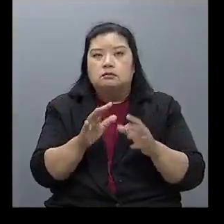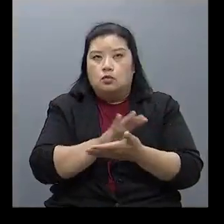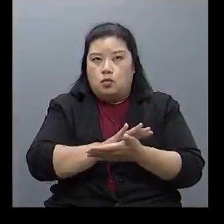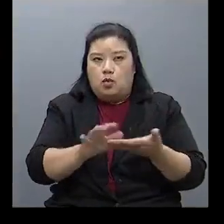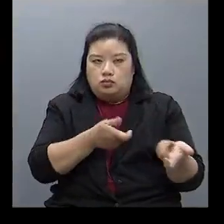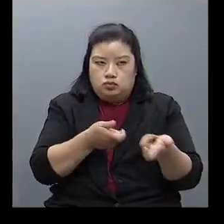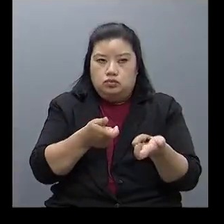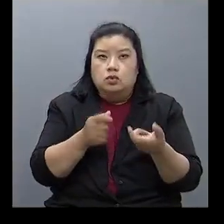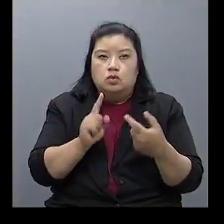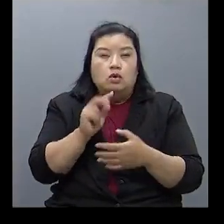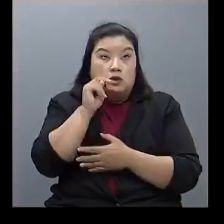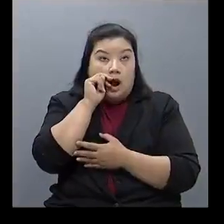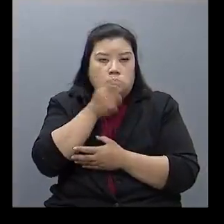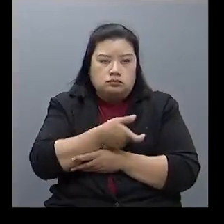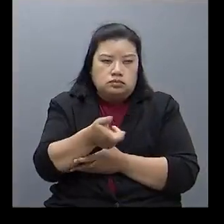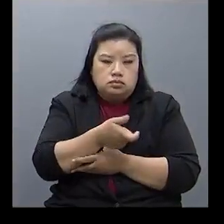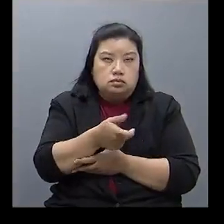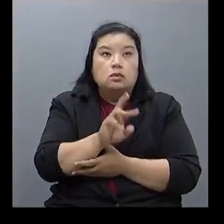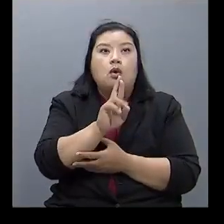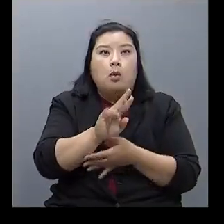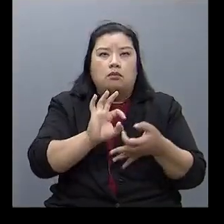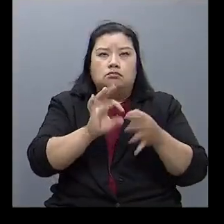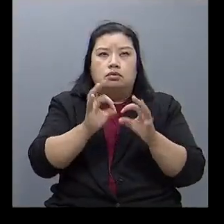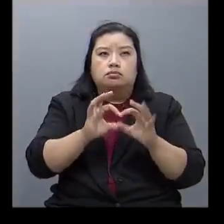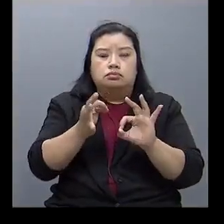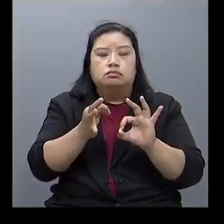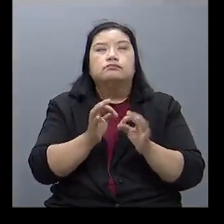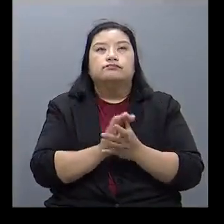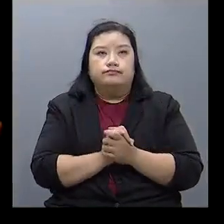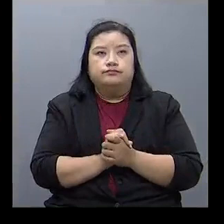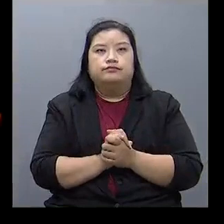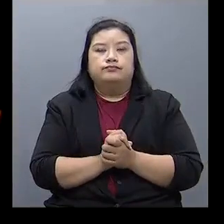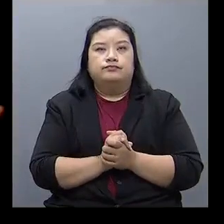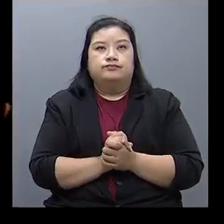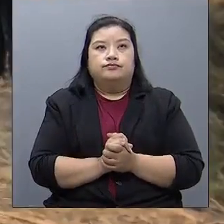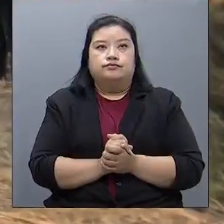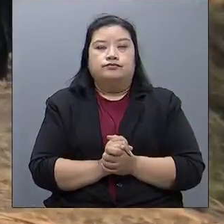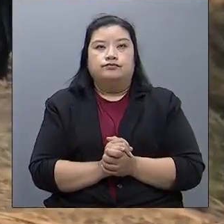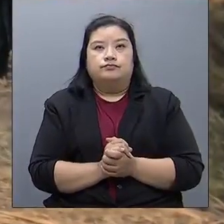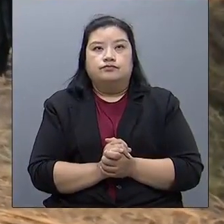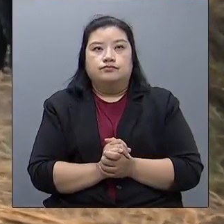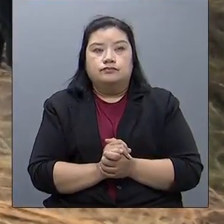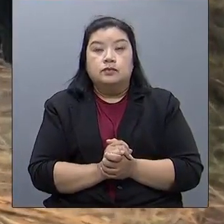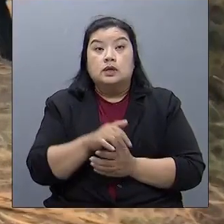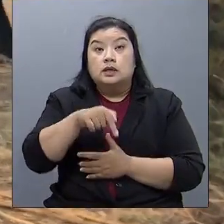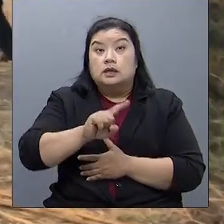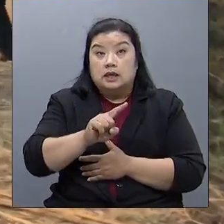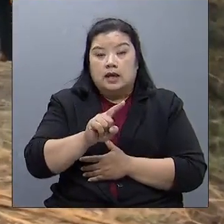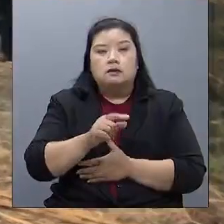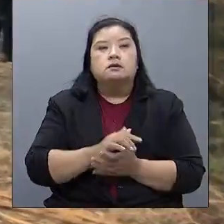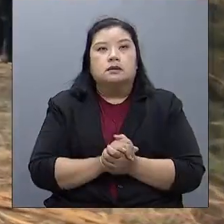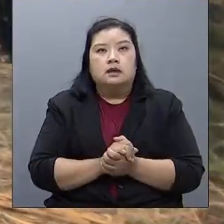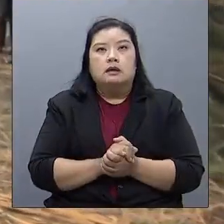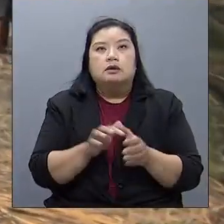าต้องฉีดน้ำเฝ้าระวังไม่ให้ไฟมันปะทุขึ้นมาซ้ำอีกค่ะส่วนที่อุทัยธานีอันนี้น่าจะเป็นอุทาห